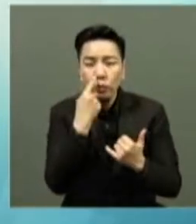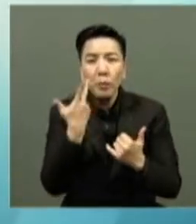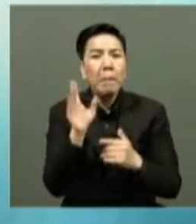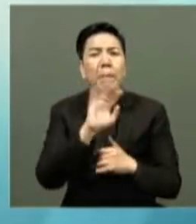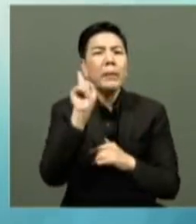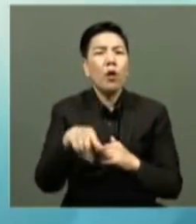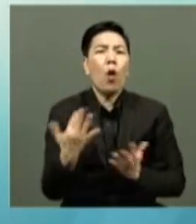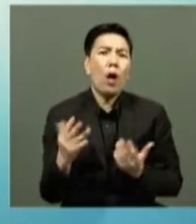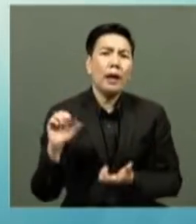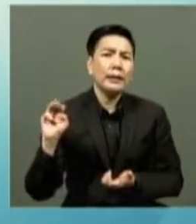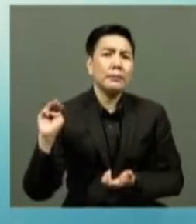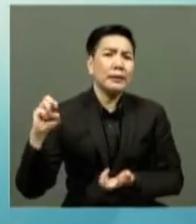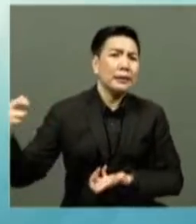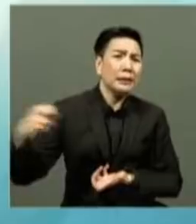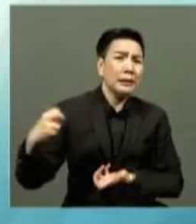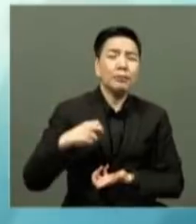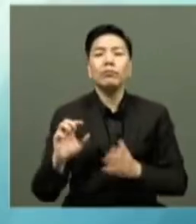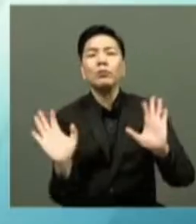พี่น้องฝนใดสบายใจได้นะครับว่าสิบสามล้านสี่แสนคนผ่านเกณฑ์แล้วและท่านสามารถเข้าไปตรวจสอบดูครับว่าท่านเป็นส่วนหนึ่งในสิบสามล้านสี่แสนคนหรือไม่ที่เว็บไซต์เราไม่ทิ้งกันตอดคอมนะครับไปที่ปุ่มสีเทานะครับที่เขียนว่ารวดสอบสถานะท่านจะได้ทราบข้อมูลที่เป็นข้อมูลที่เป็นปัจจุบันทันทีนะครับวันนี้ขอแนะนำว่าไม่จำเป็นต้องรอSMS